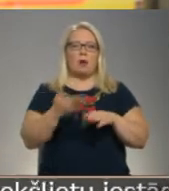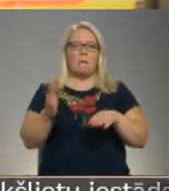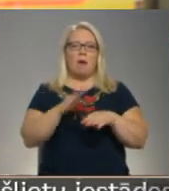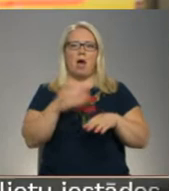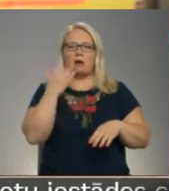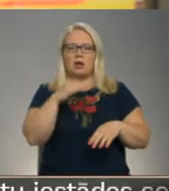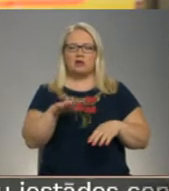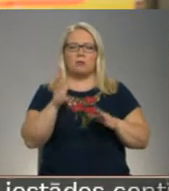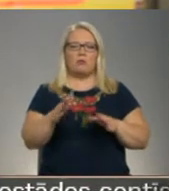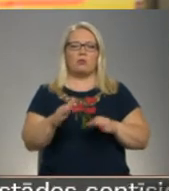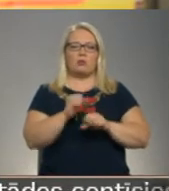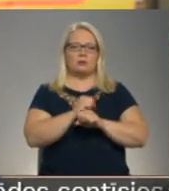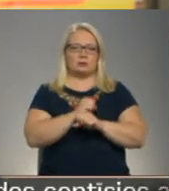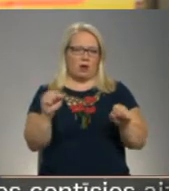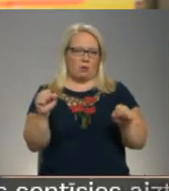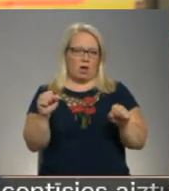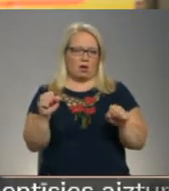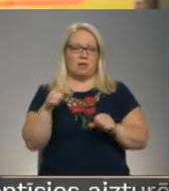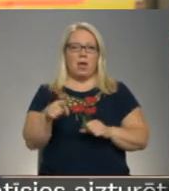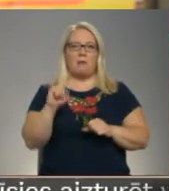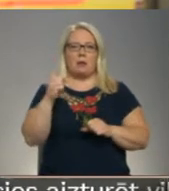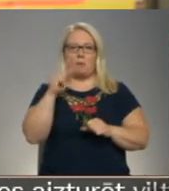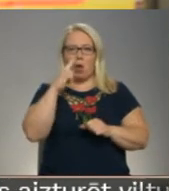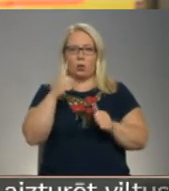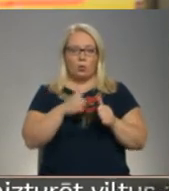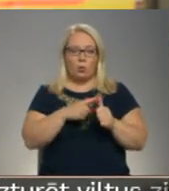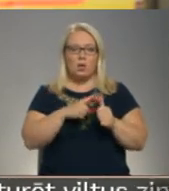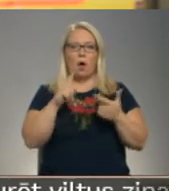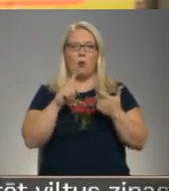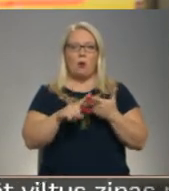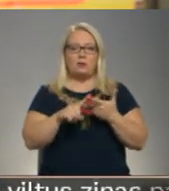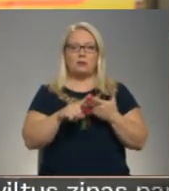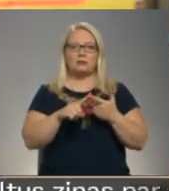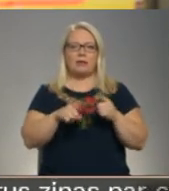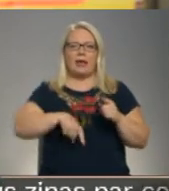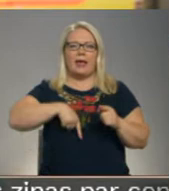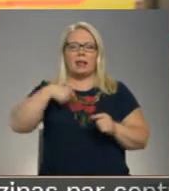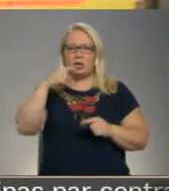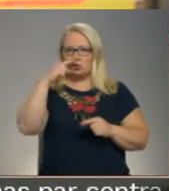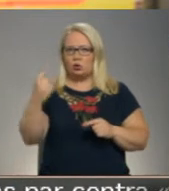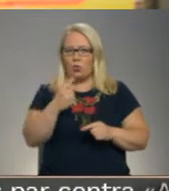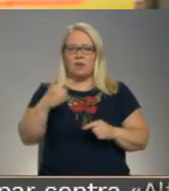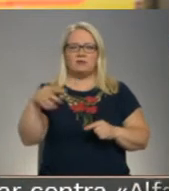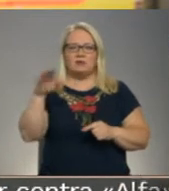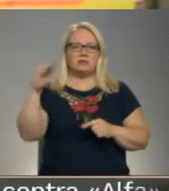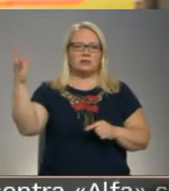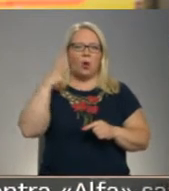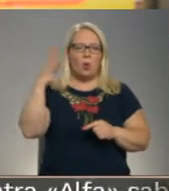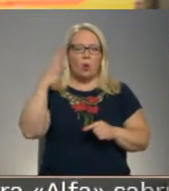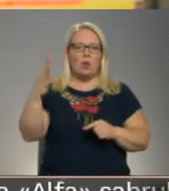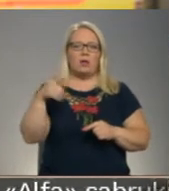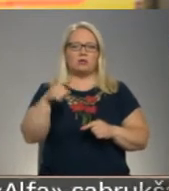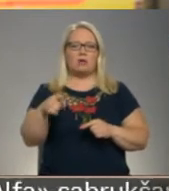iestāties vēl daudz straujāk. Tā ir pirmā kļūda. Otrs ir ļoti garas stundas, ko mēs pavadām ārā saulē, tad, kad saule